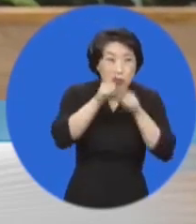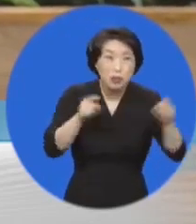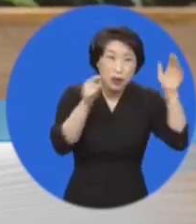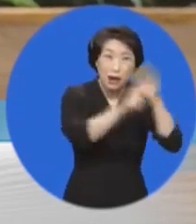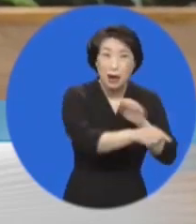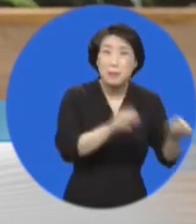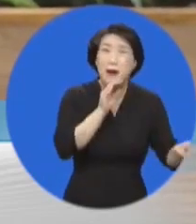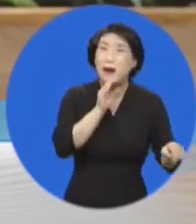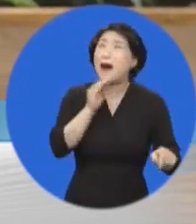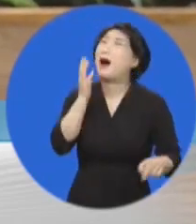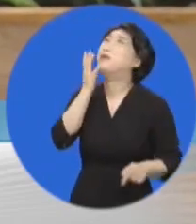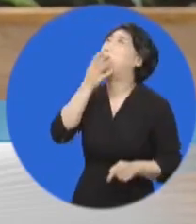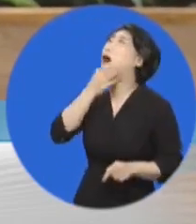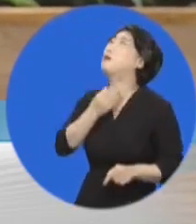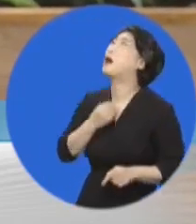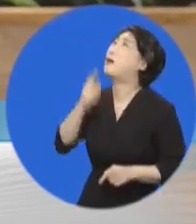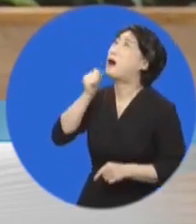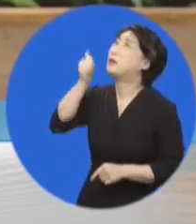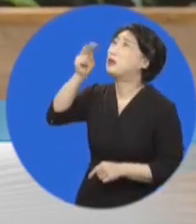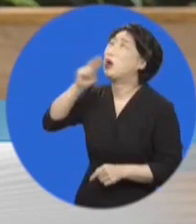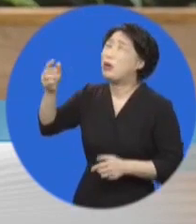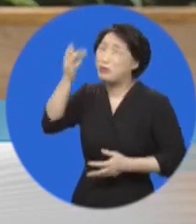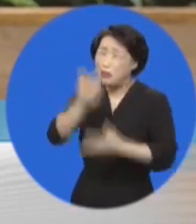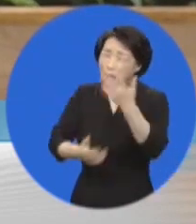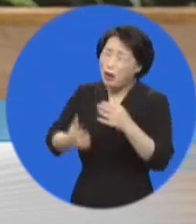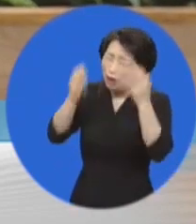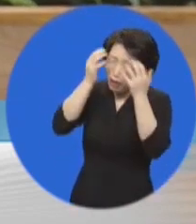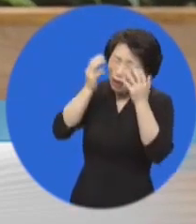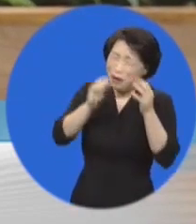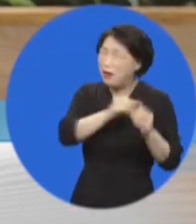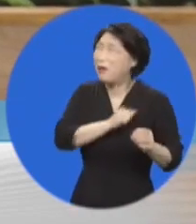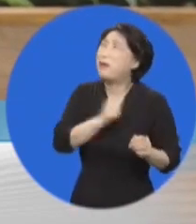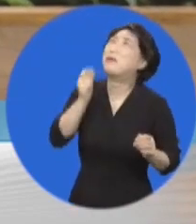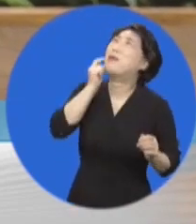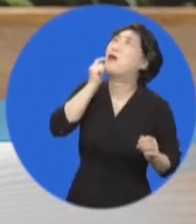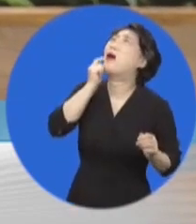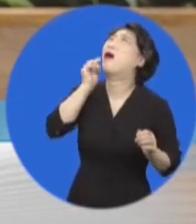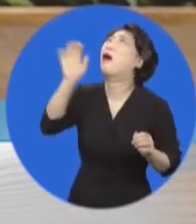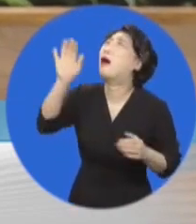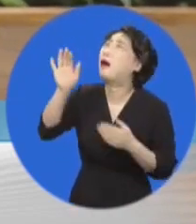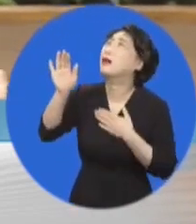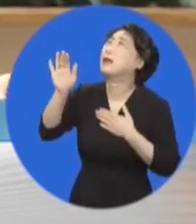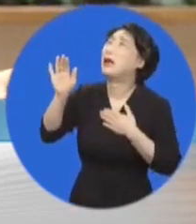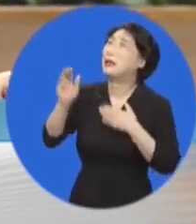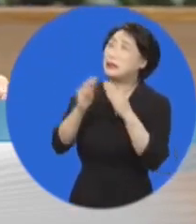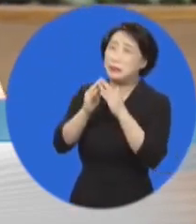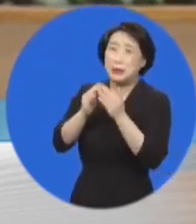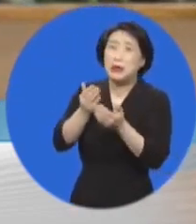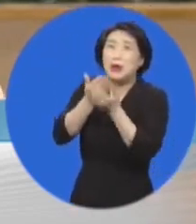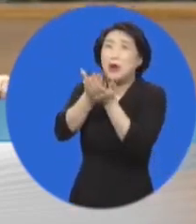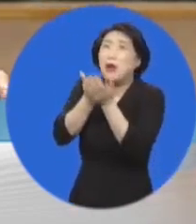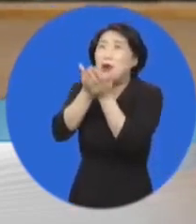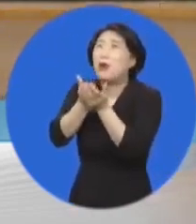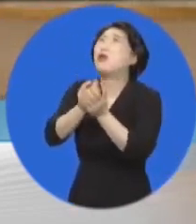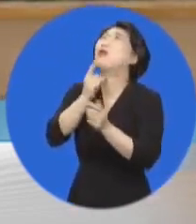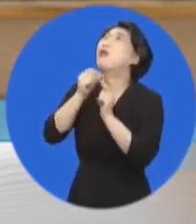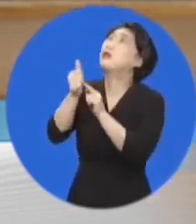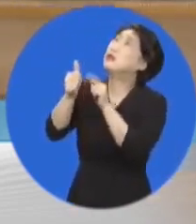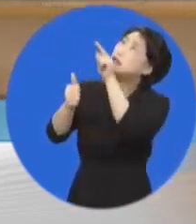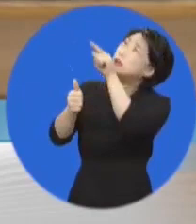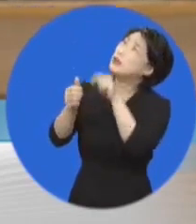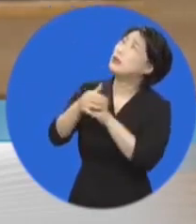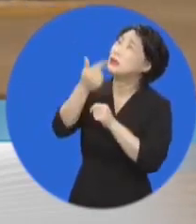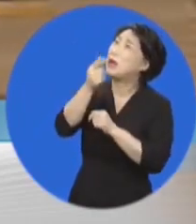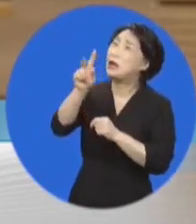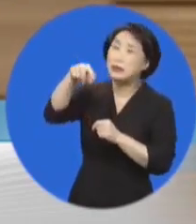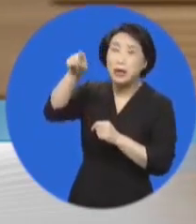아버지요 내가 불꽃 가운데서 견딜 수가 없습니다. 우리 집에서 얻어먹던 그지 나사로 손